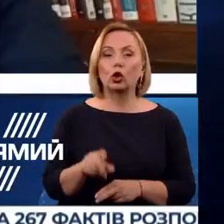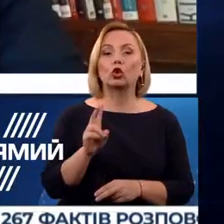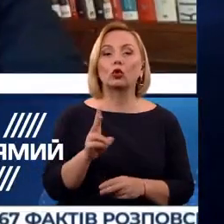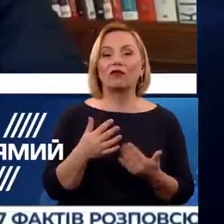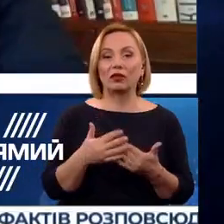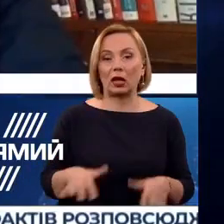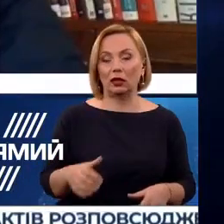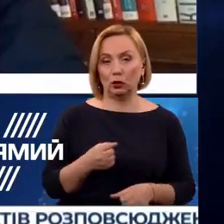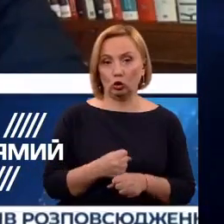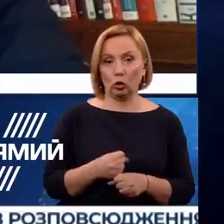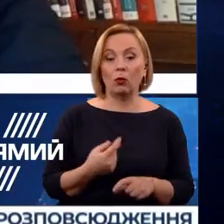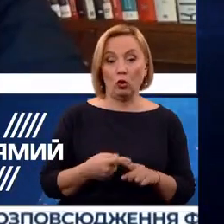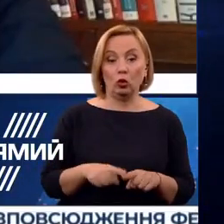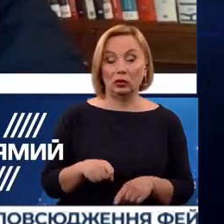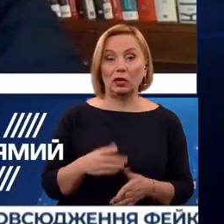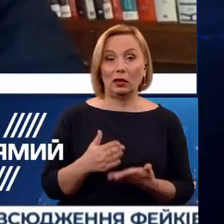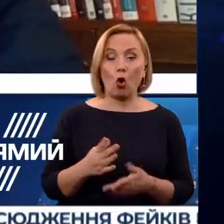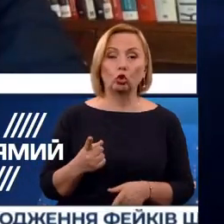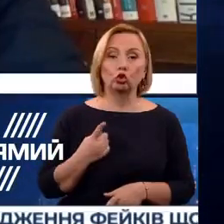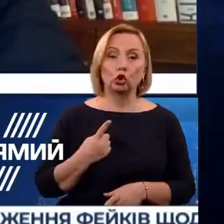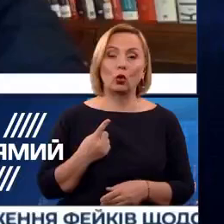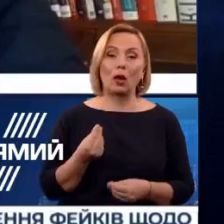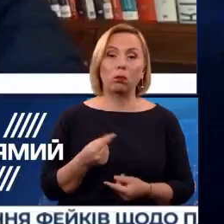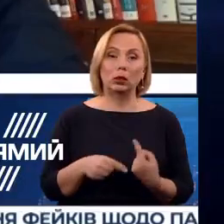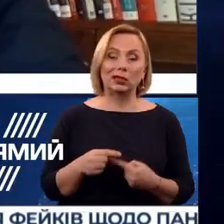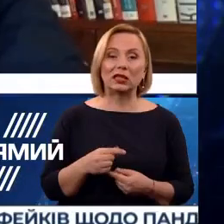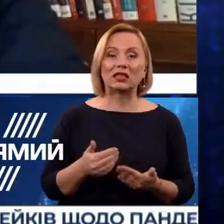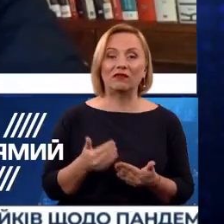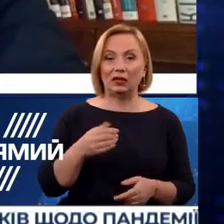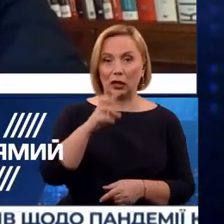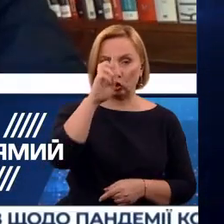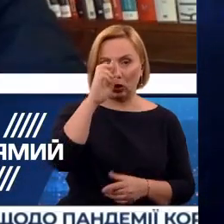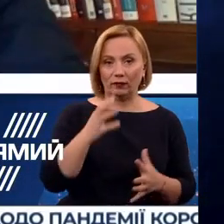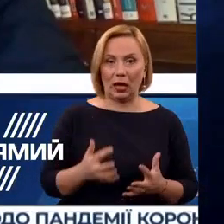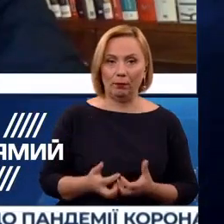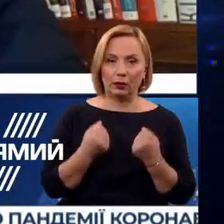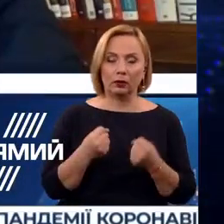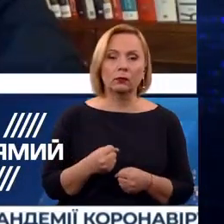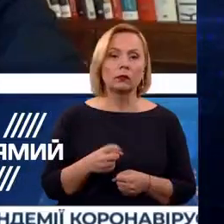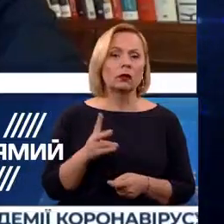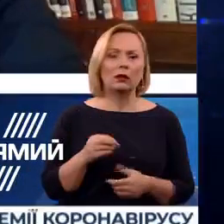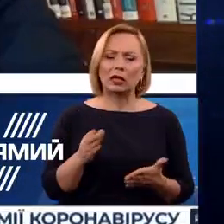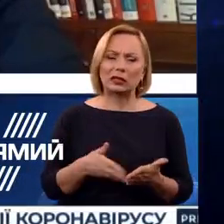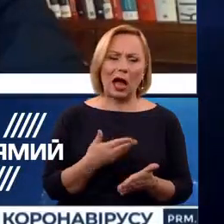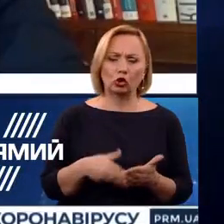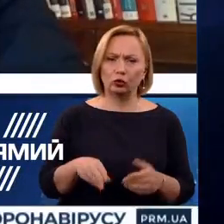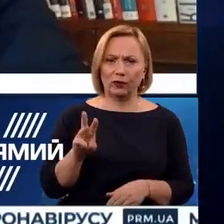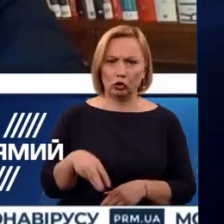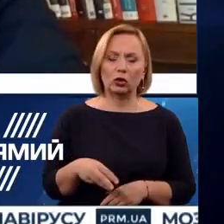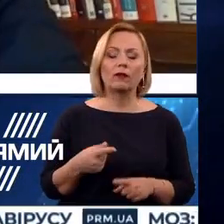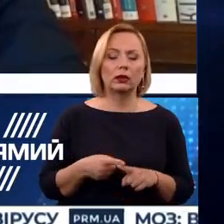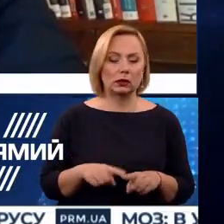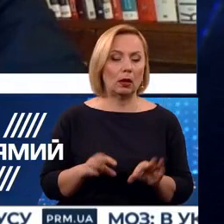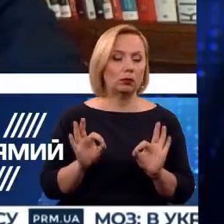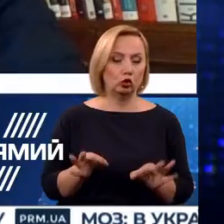роботу. Оці є очікування бізнесу від державної підтримки. Не декларації, не скасування штрафів. Це безумовно важливо,